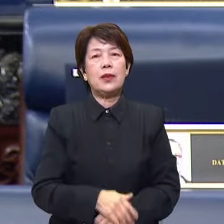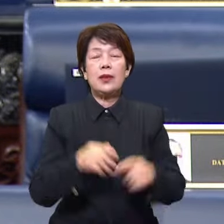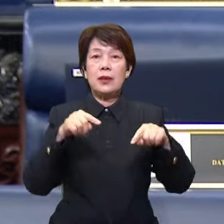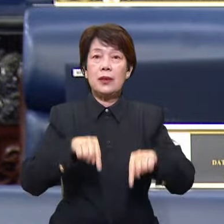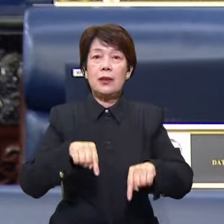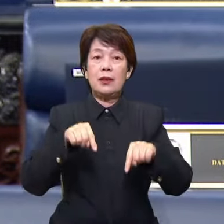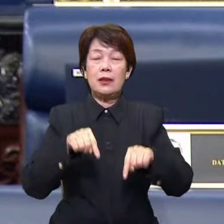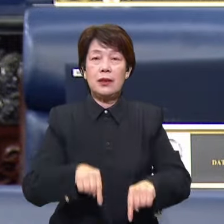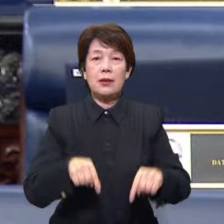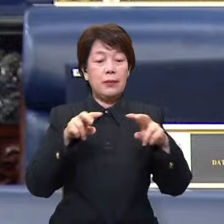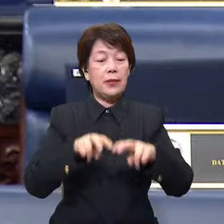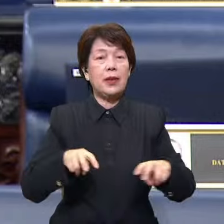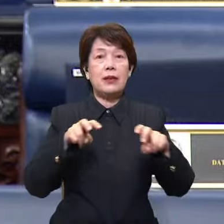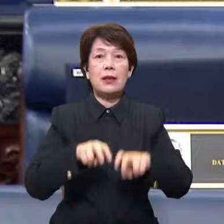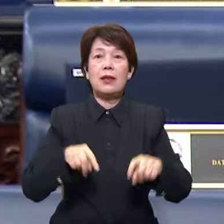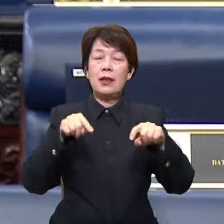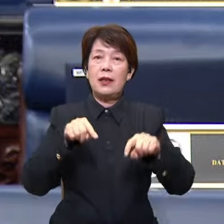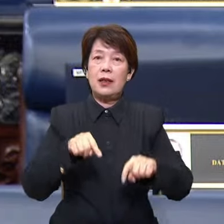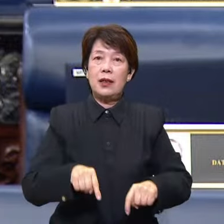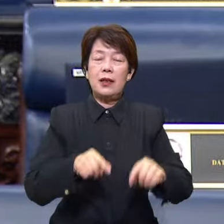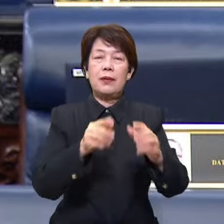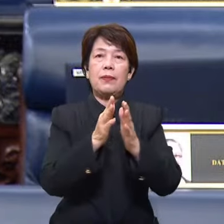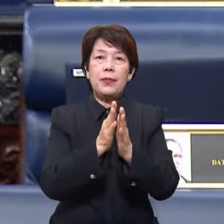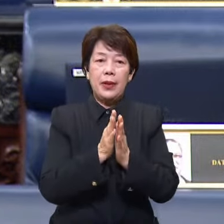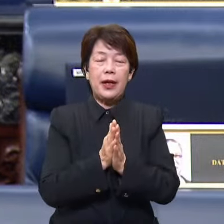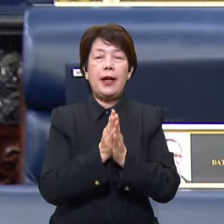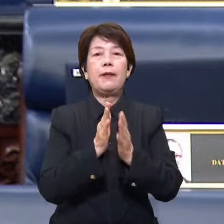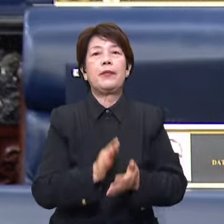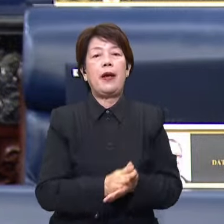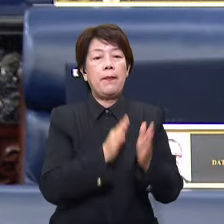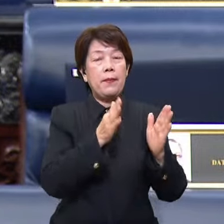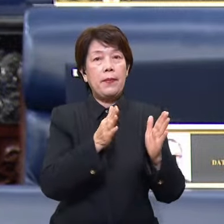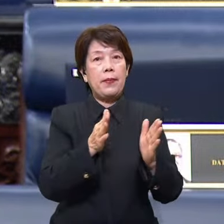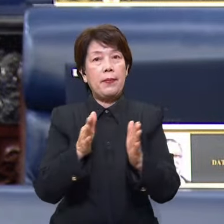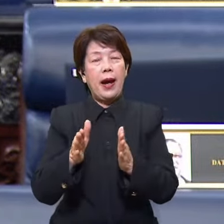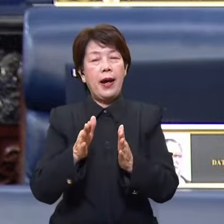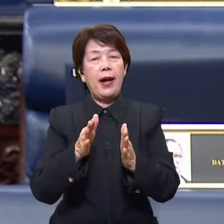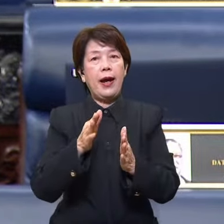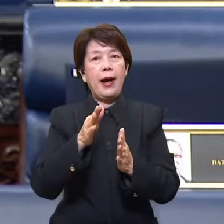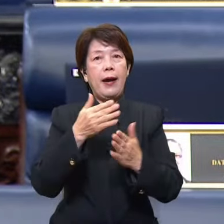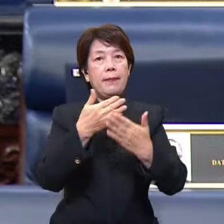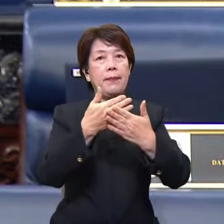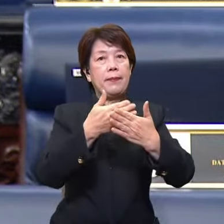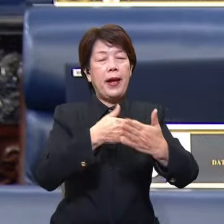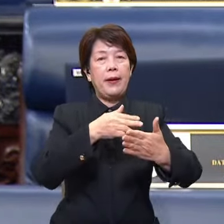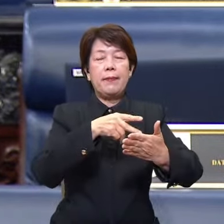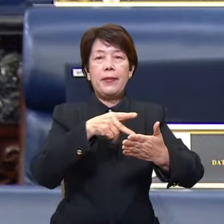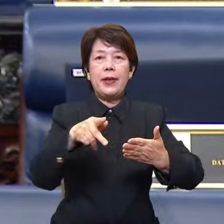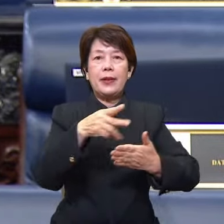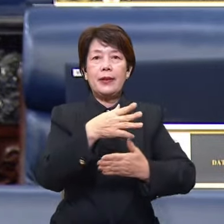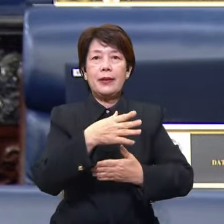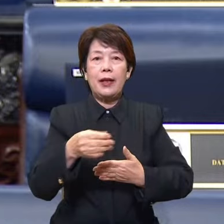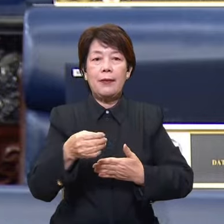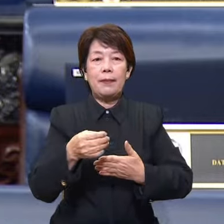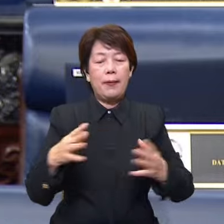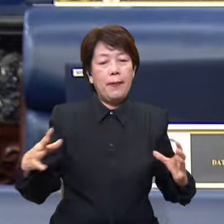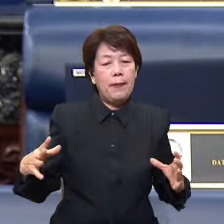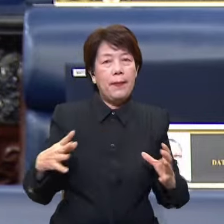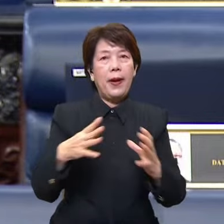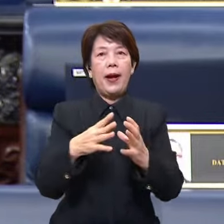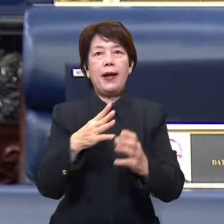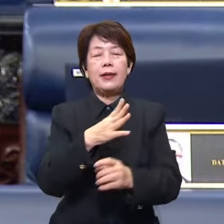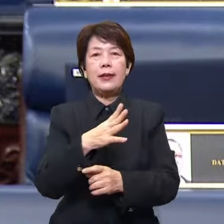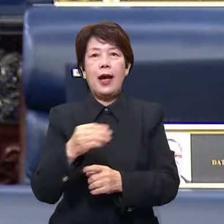itu adalah kalau dengan izin prepaid dan pool, ya, prabaya dan dikumpul awal lagi. Tetapi itu